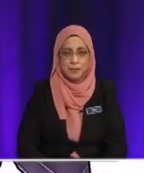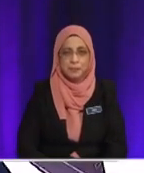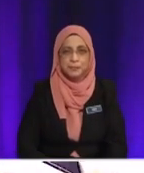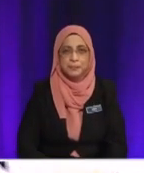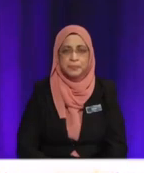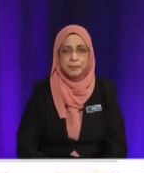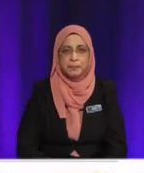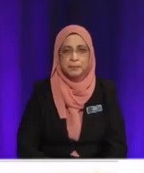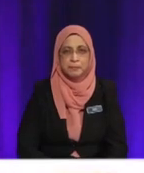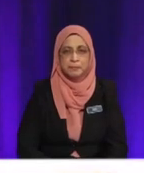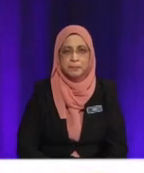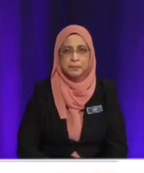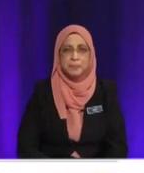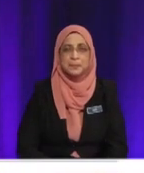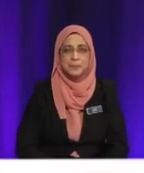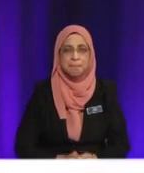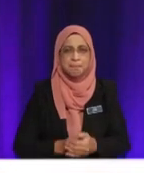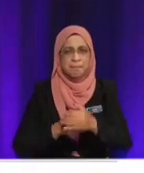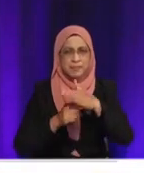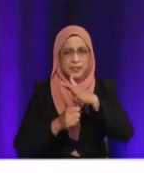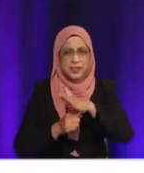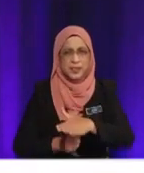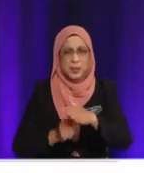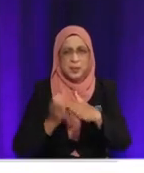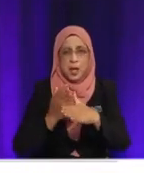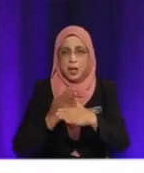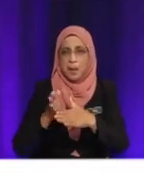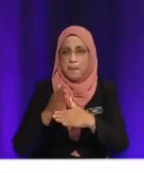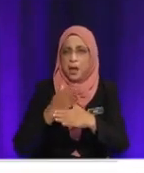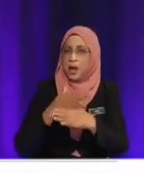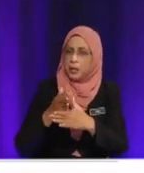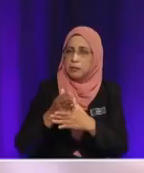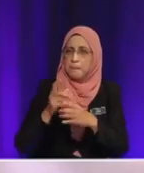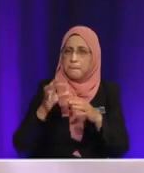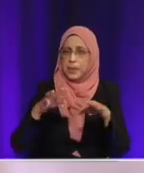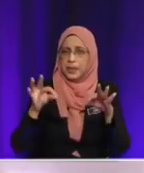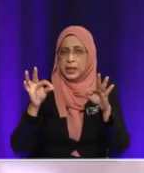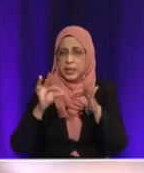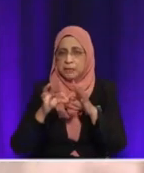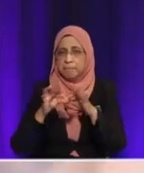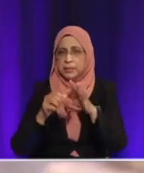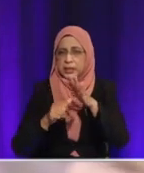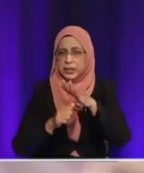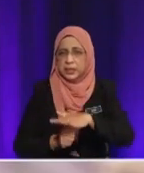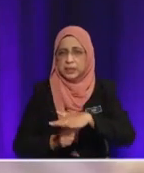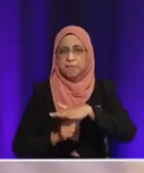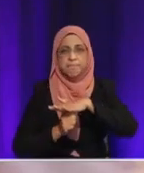Okey. Dah guna minyak asas. Tekan bahagian-bahagian perlu cikgu. Dan ini paling penting lah cikgu. Ya, yang itu guna